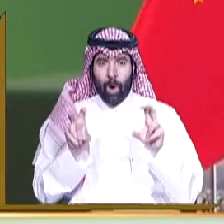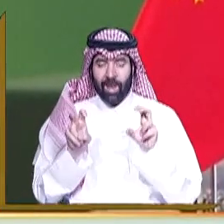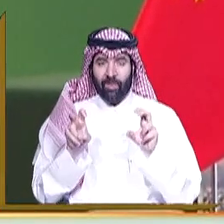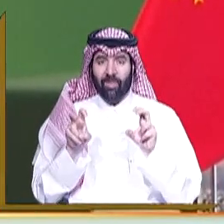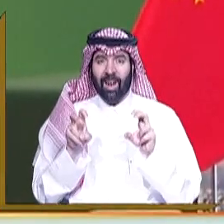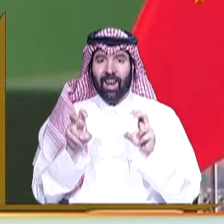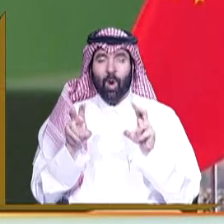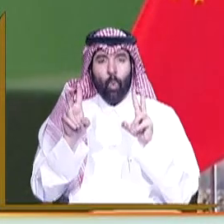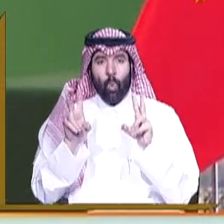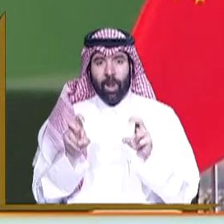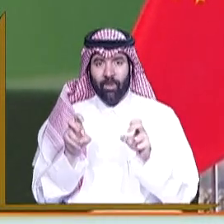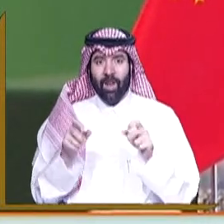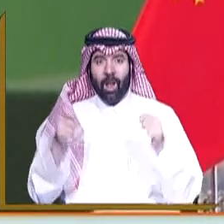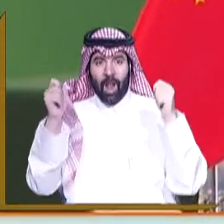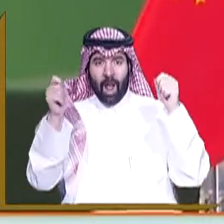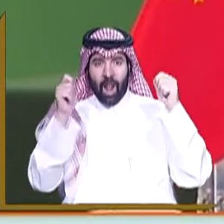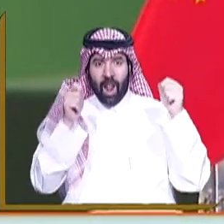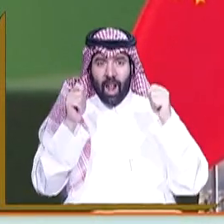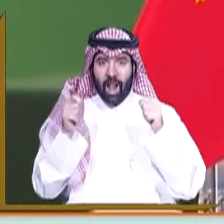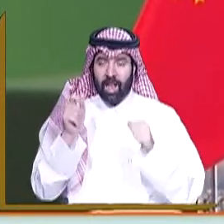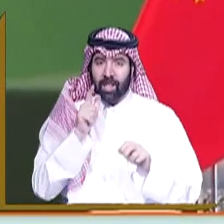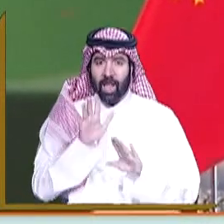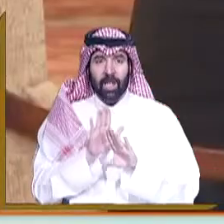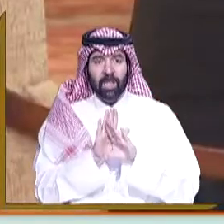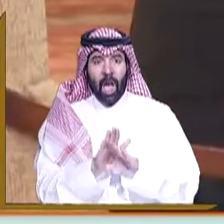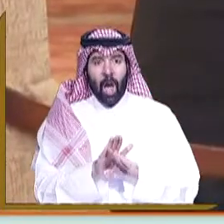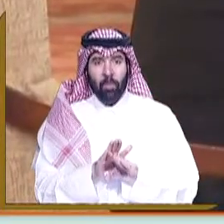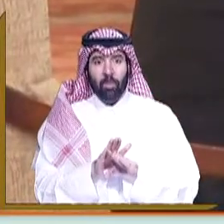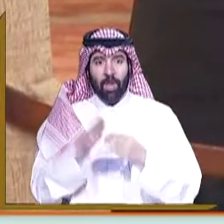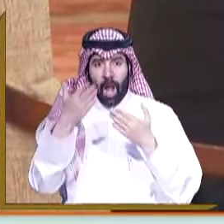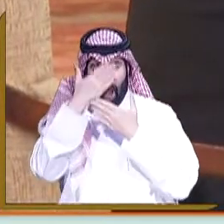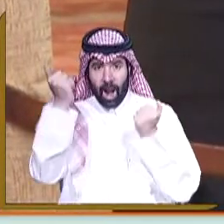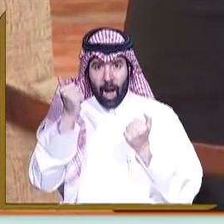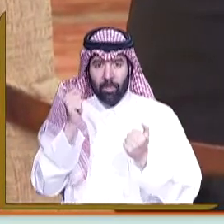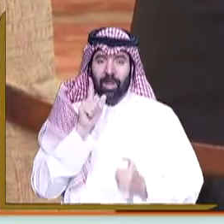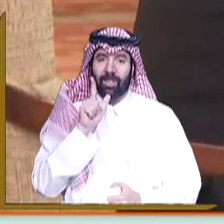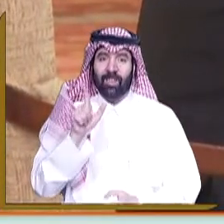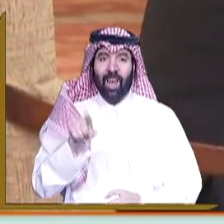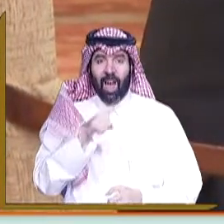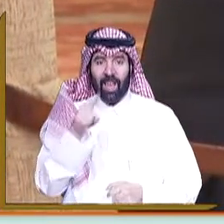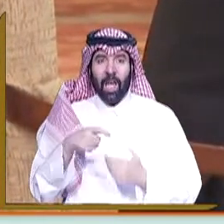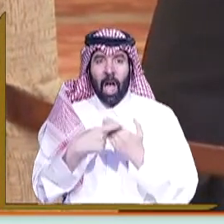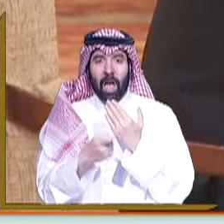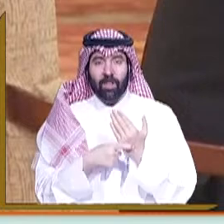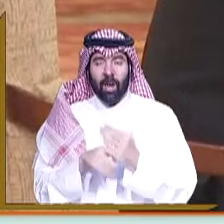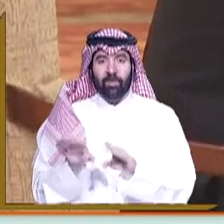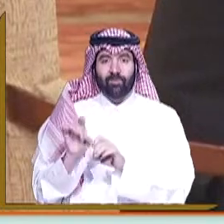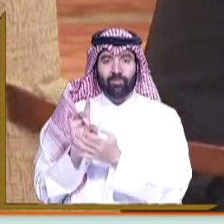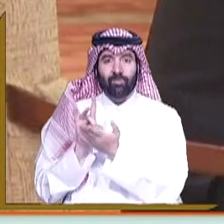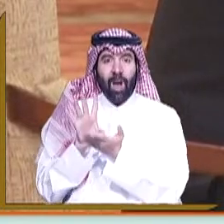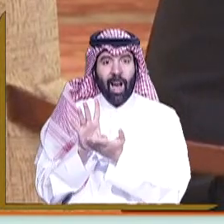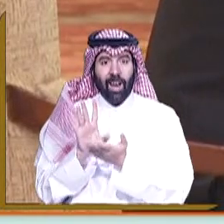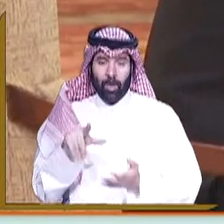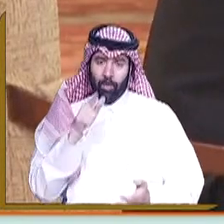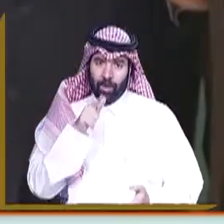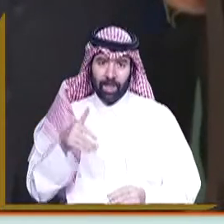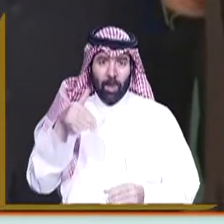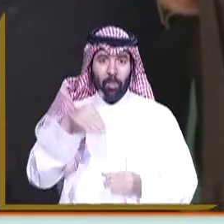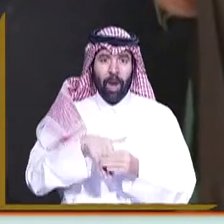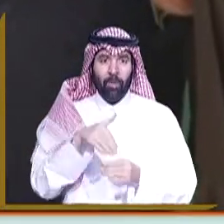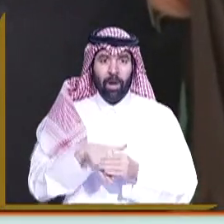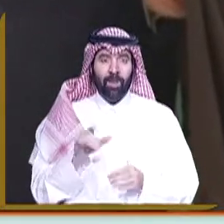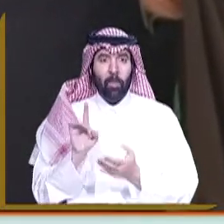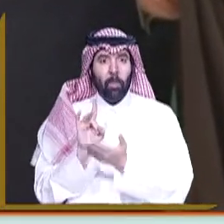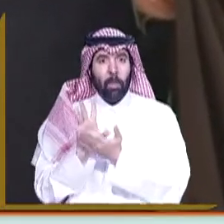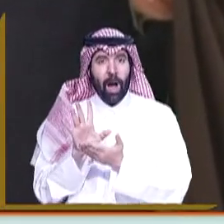يعني عقبات وتعتبرها دعم للإرهاب، ومع ذلك تحداها الشعب وتحداها حتى أعضاء في البرلمان، وكانت